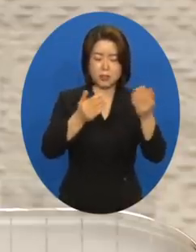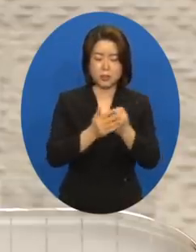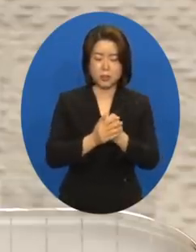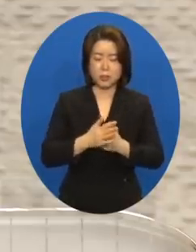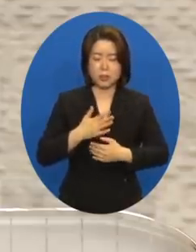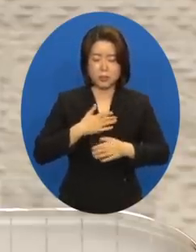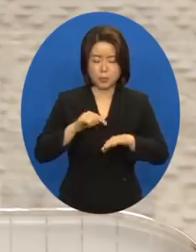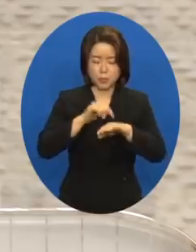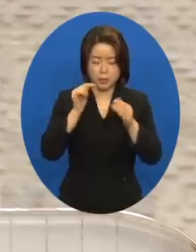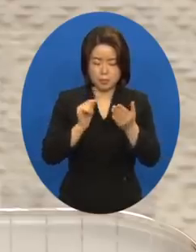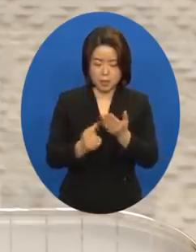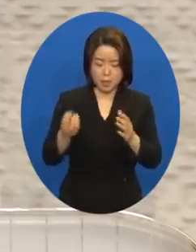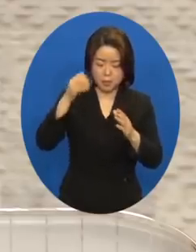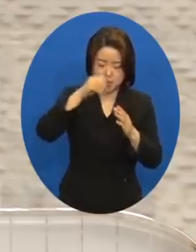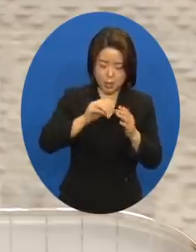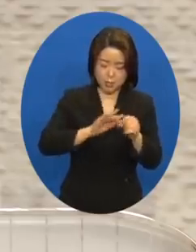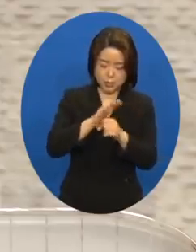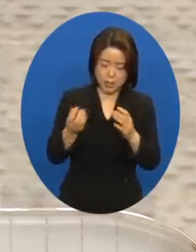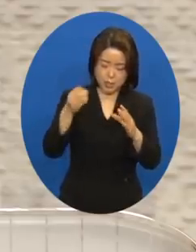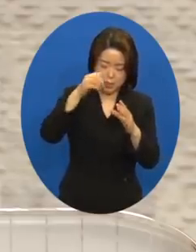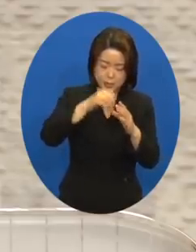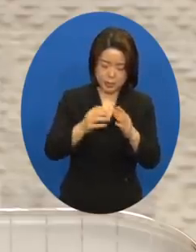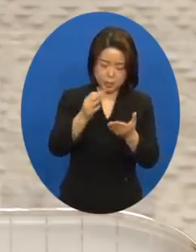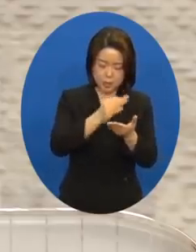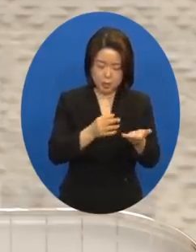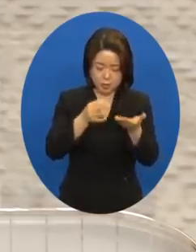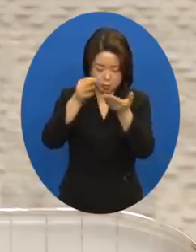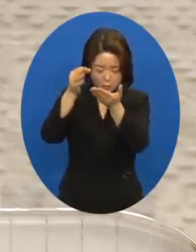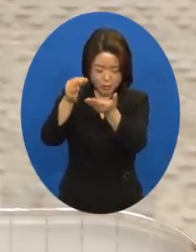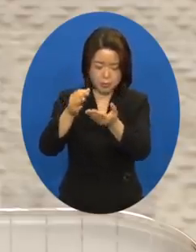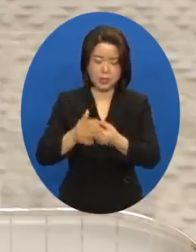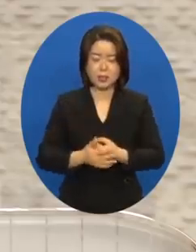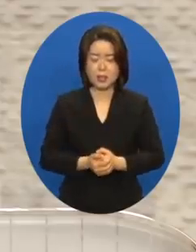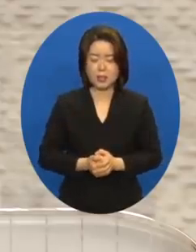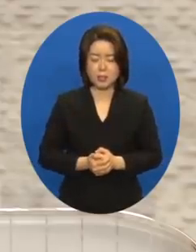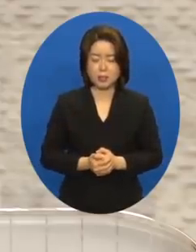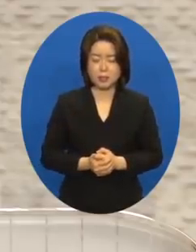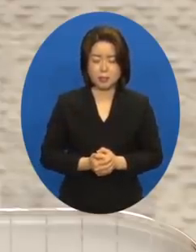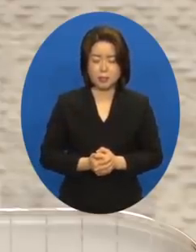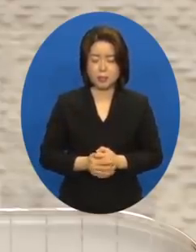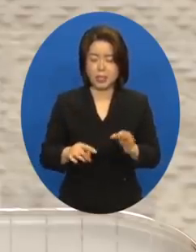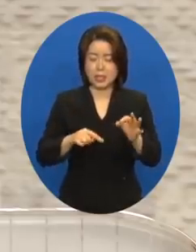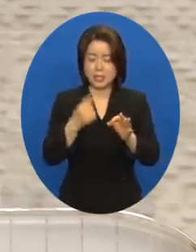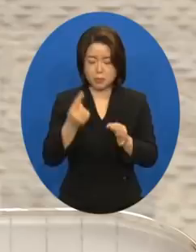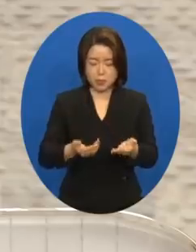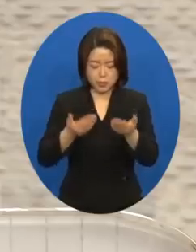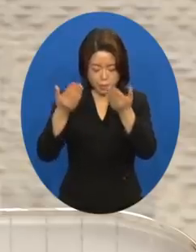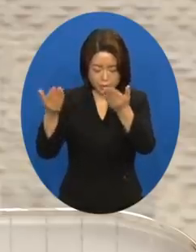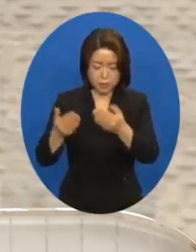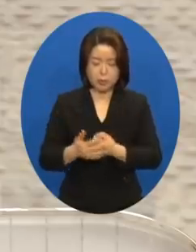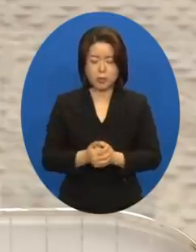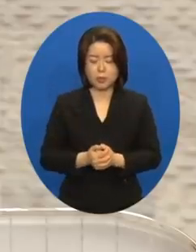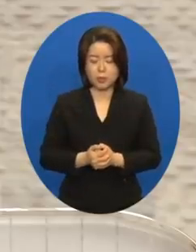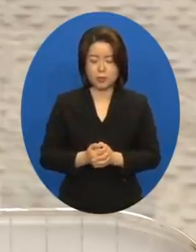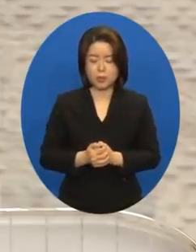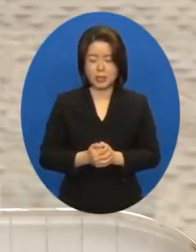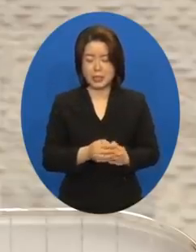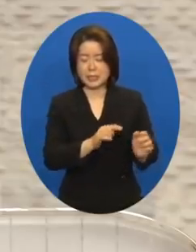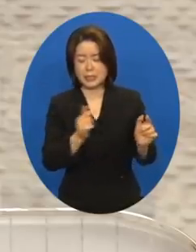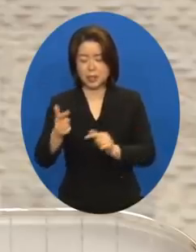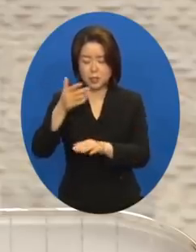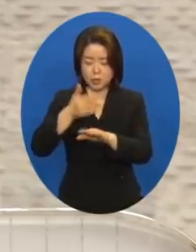마음을 담고 사랑을 담은 헌금을 주께 봉 원합니다 십일조를 드리고 여러